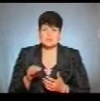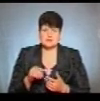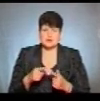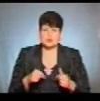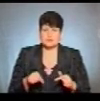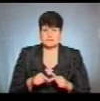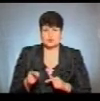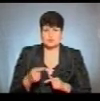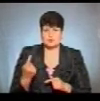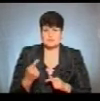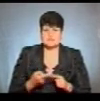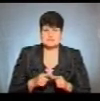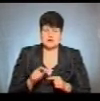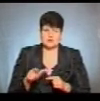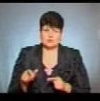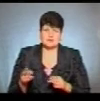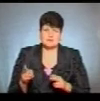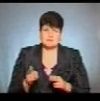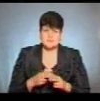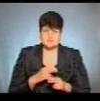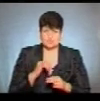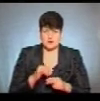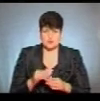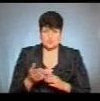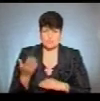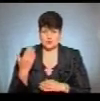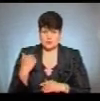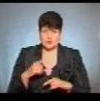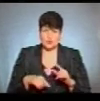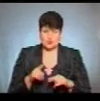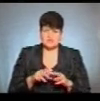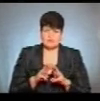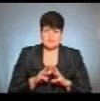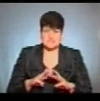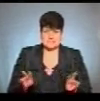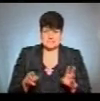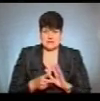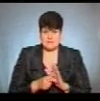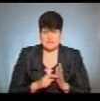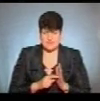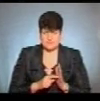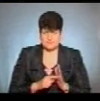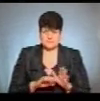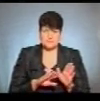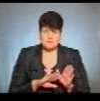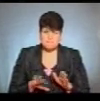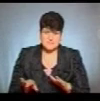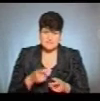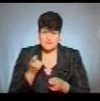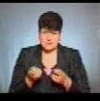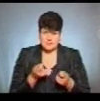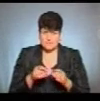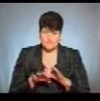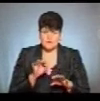на Тернопільщині – це люди без темного минулого і родичів в міністерських кабінетах. Після ретельного відбору